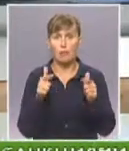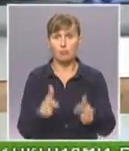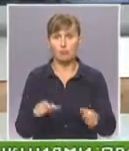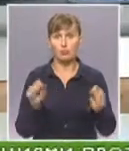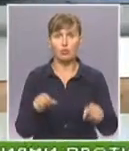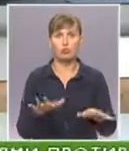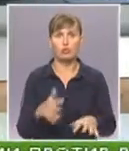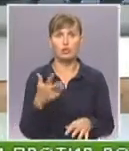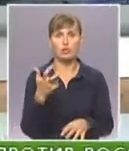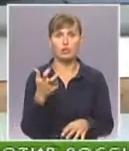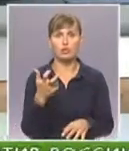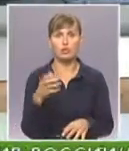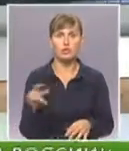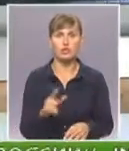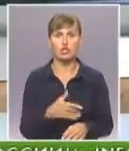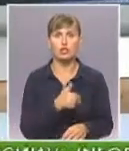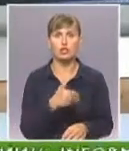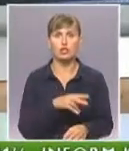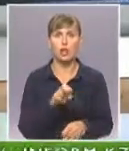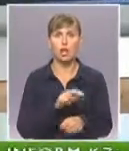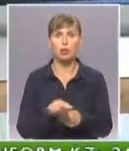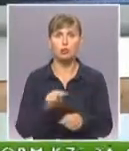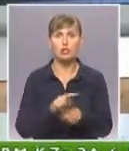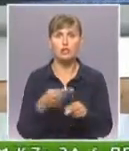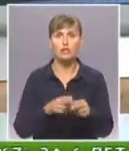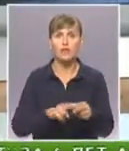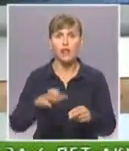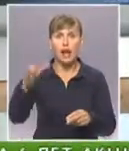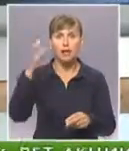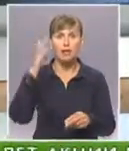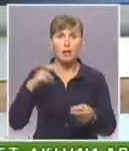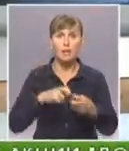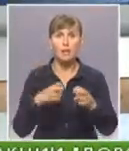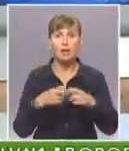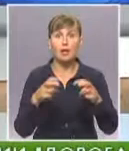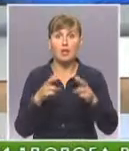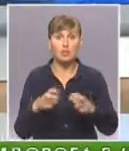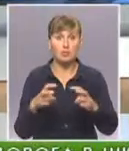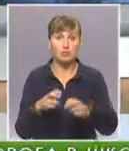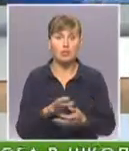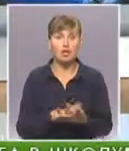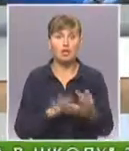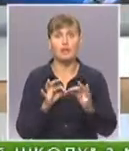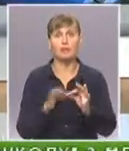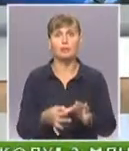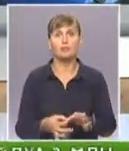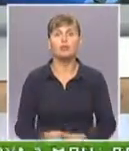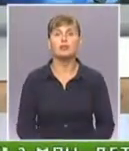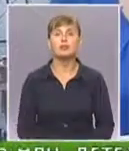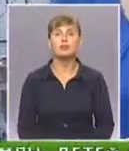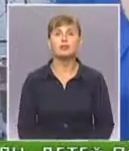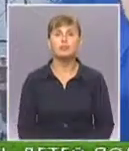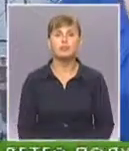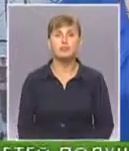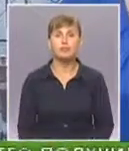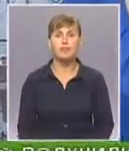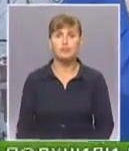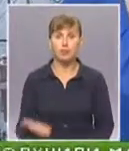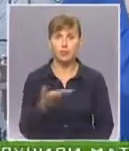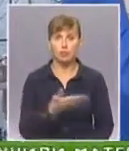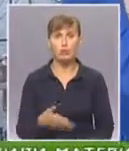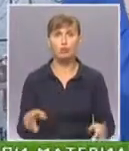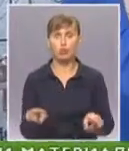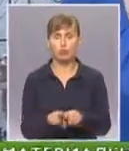смогли только 300 из претендентов на обучение в этой академии. В проблеме разбиралась Ажар Оразбай. Мы